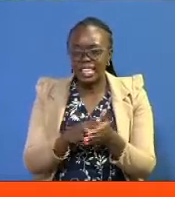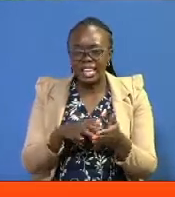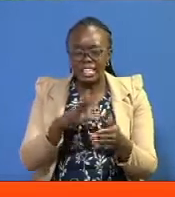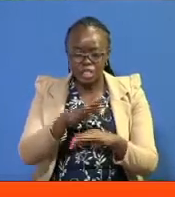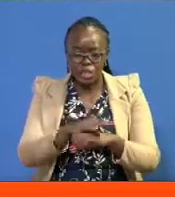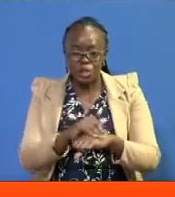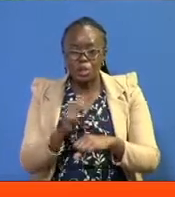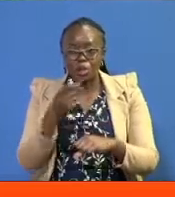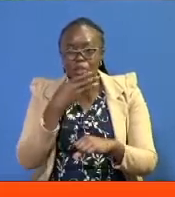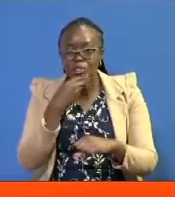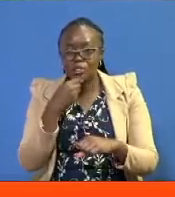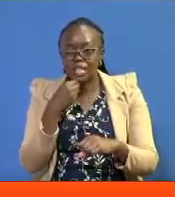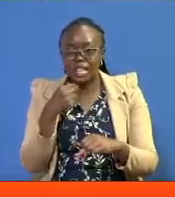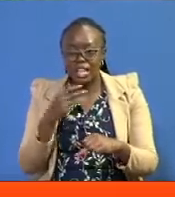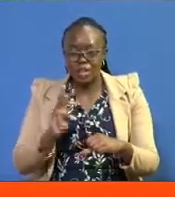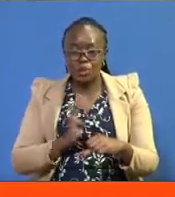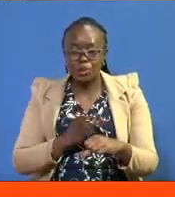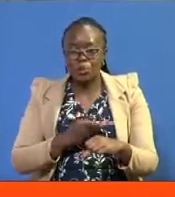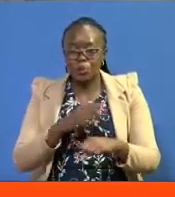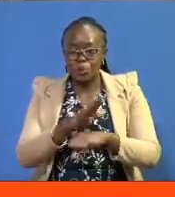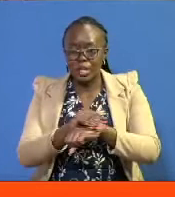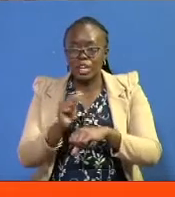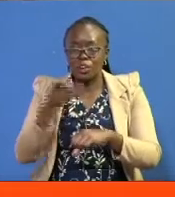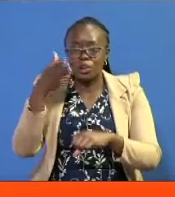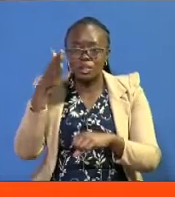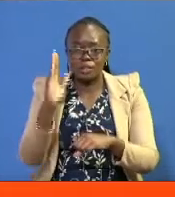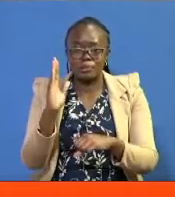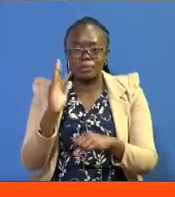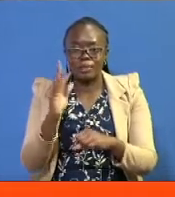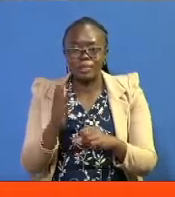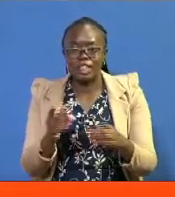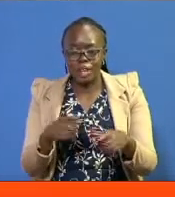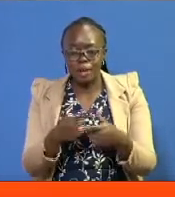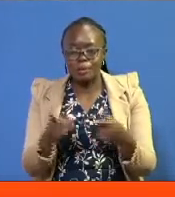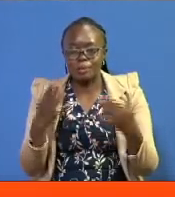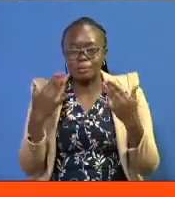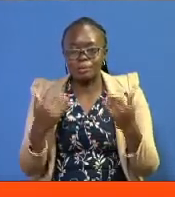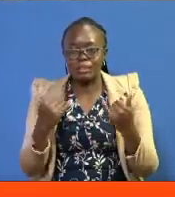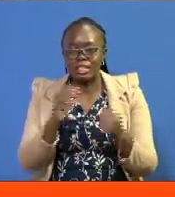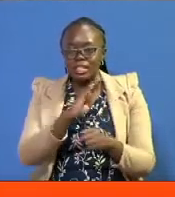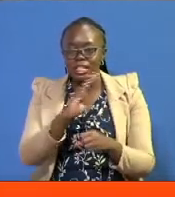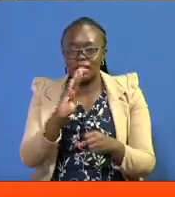kule, sisi tunamuita baba yetu aliye mbinguni. Kwa sasa mstakabali